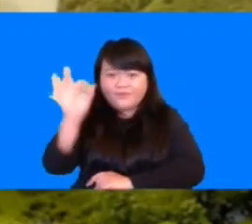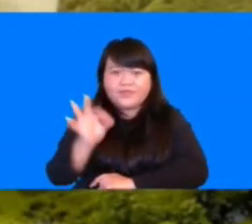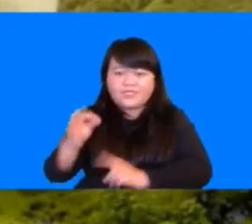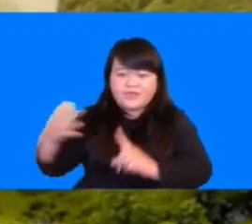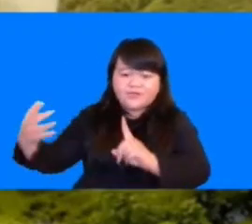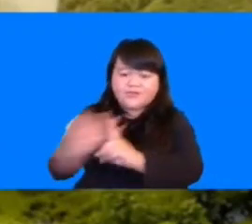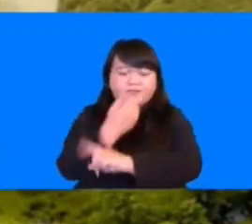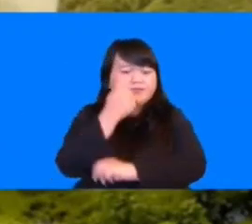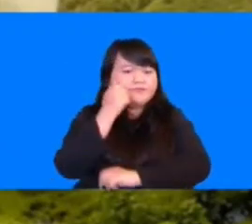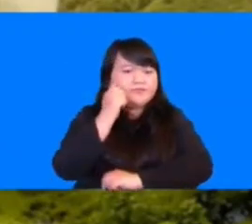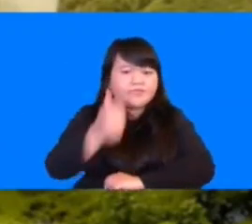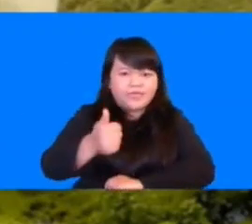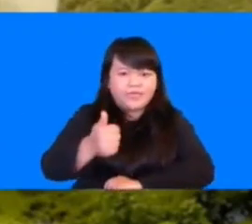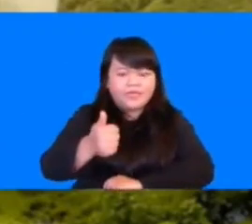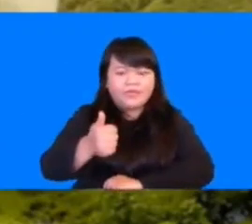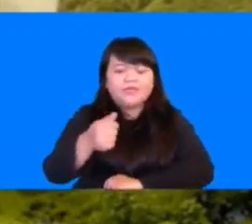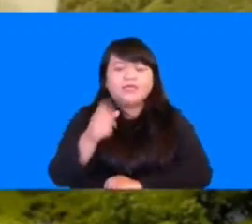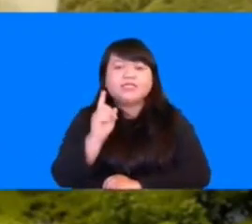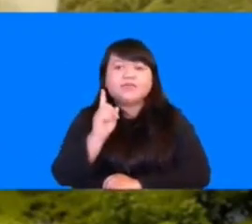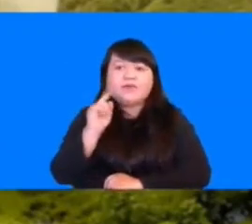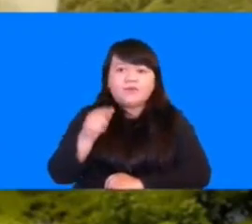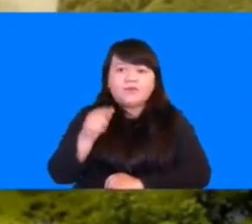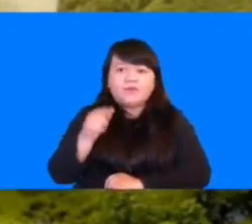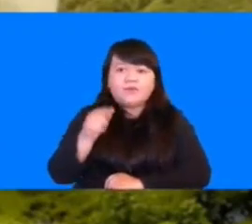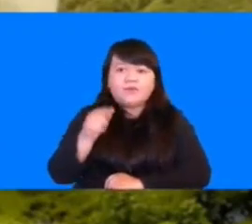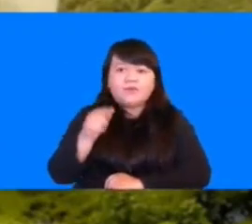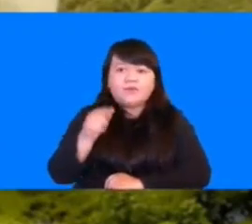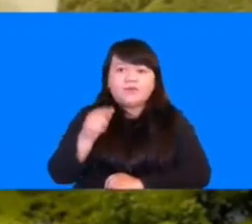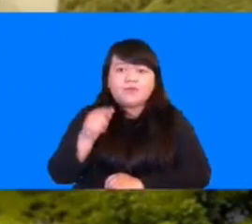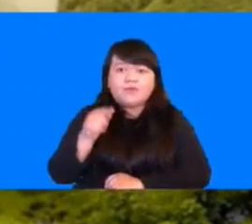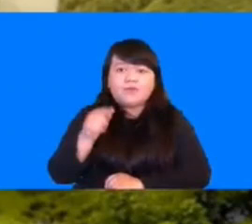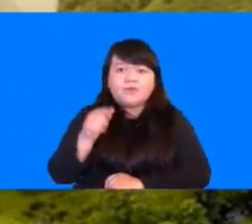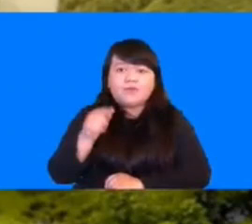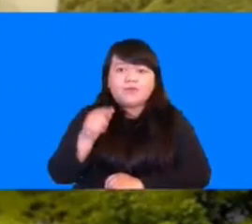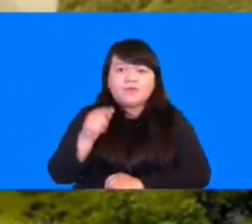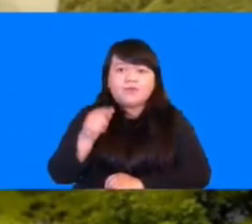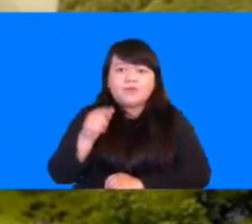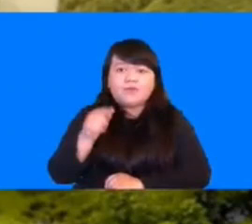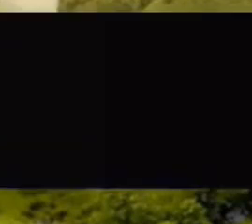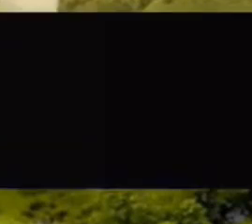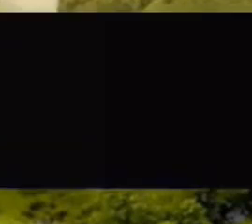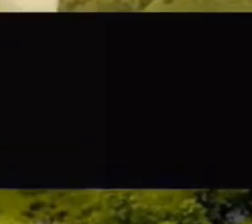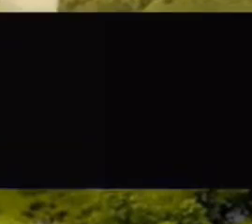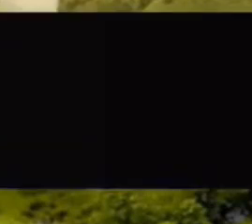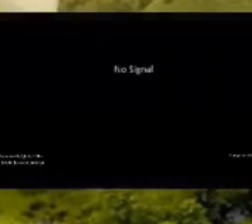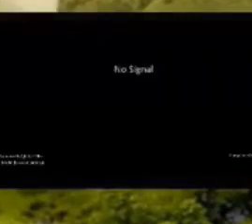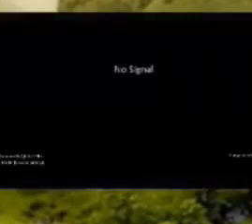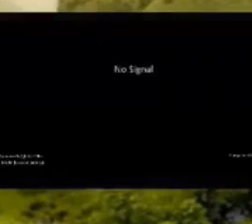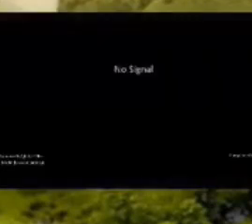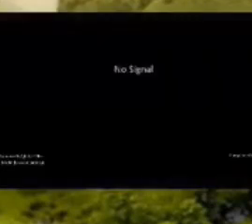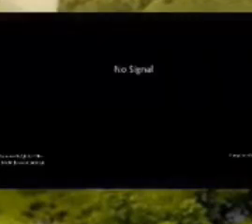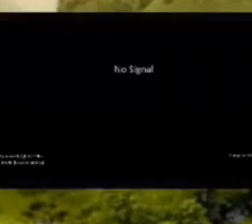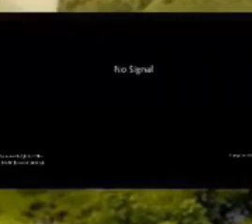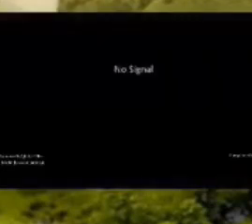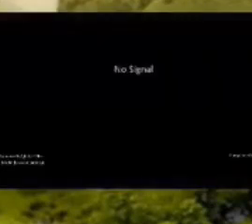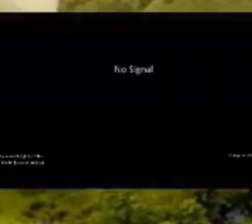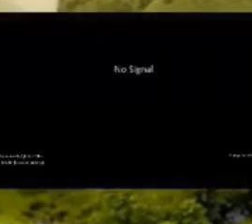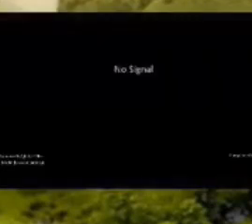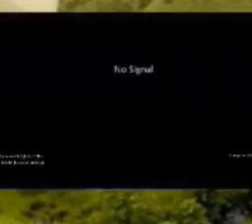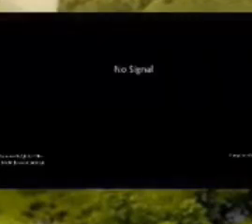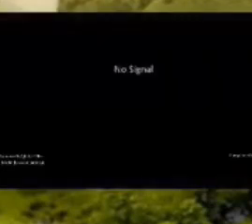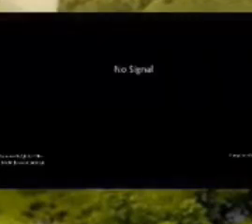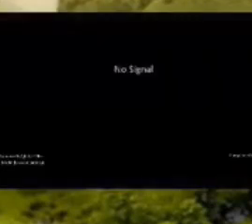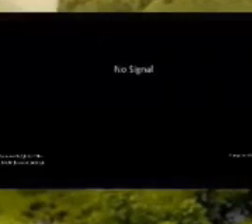mencapai target. Karena itu dibutuhkan 42 tahun lagi untuk mencapai SDGs